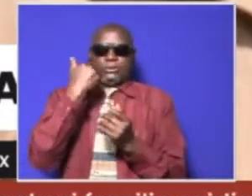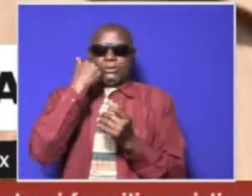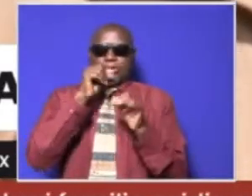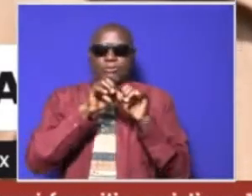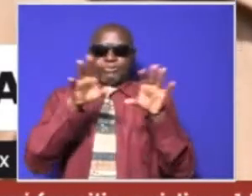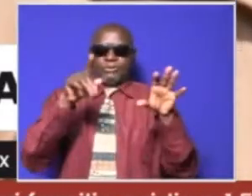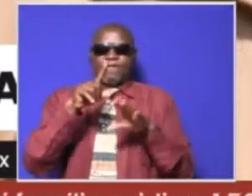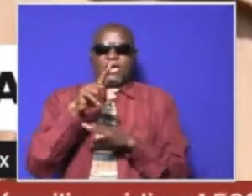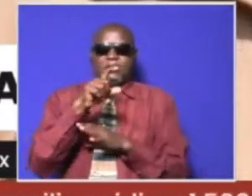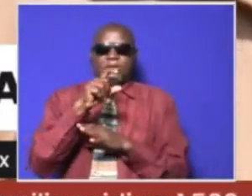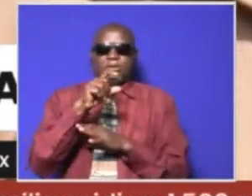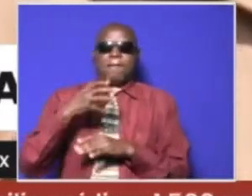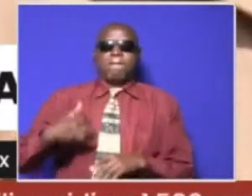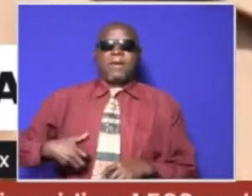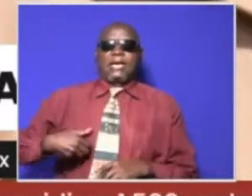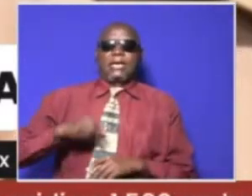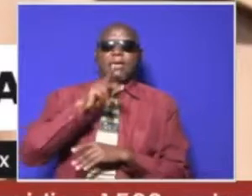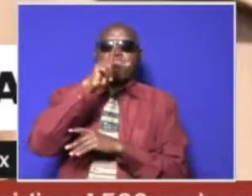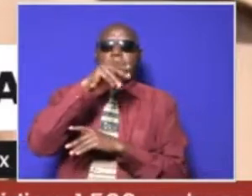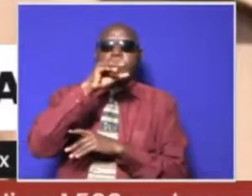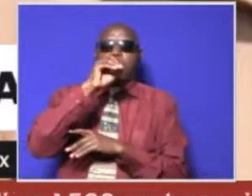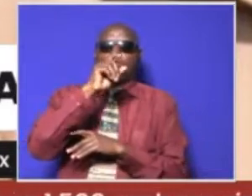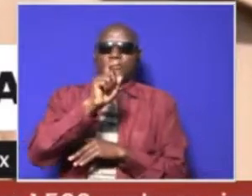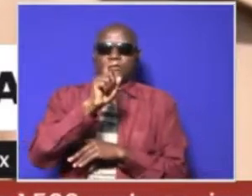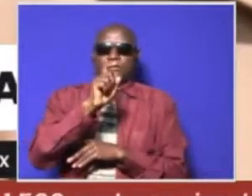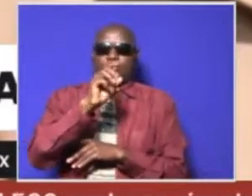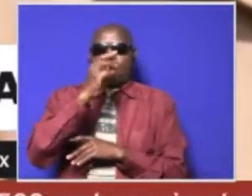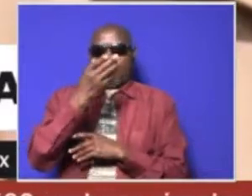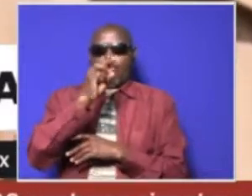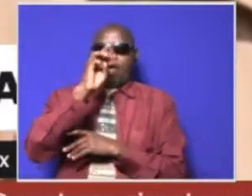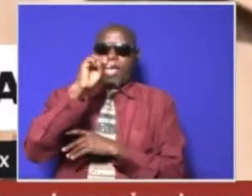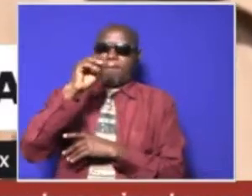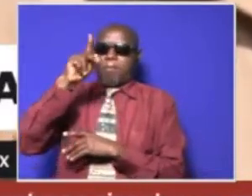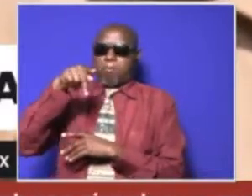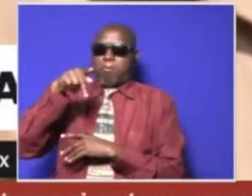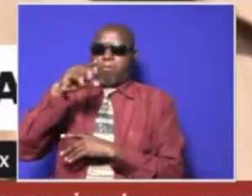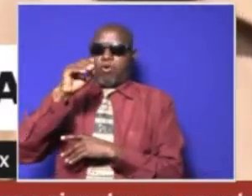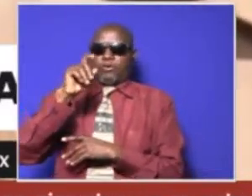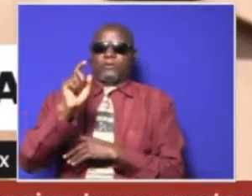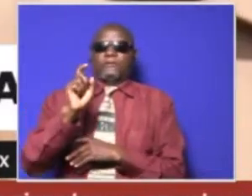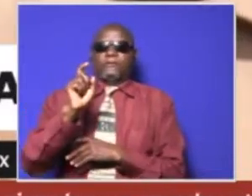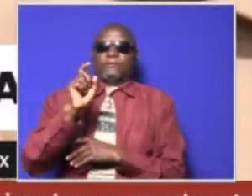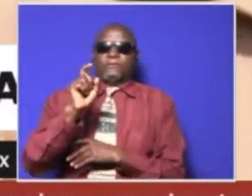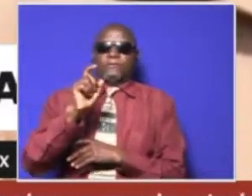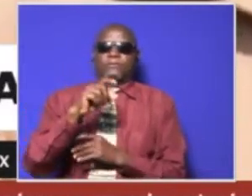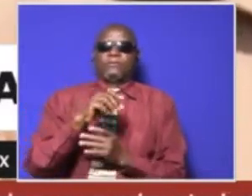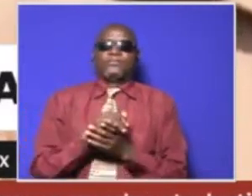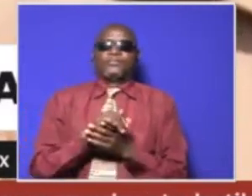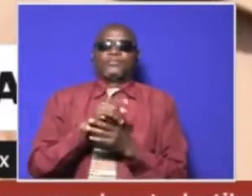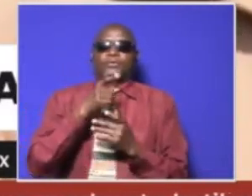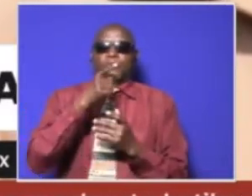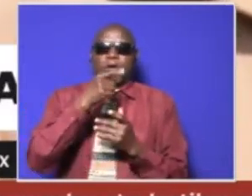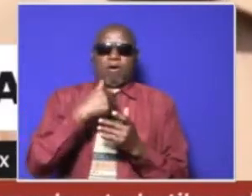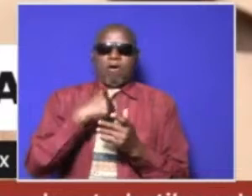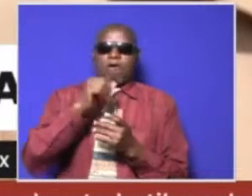ambalo eneo letu la Lwandanyi ni kama iko kwa border point, tumeenda hadi kwa Lwakhakha, tumepita